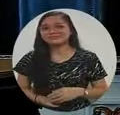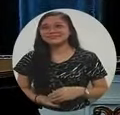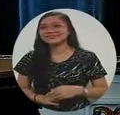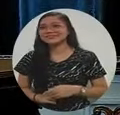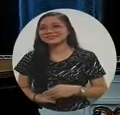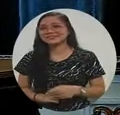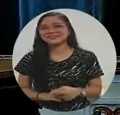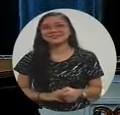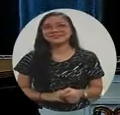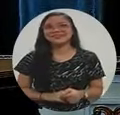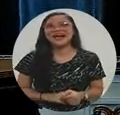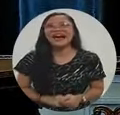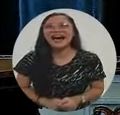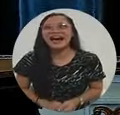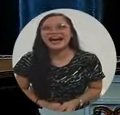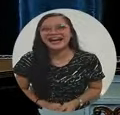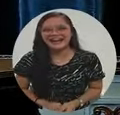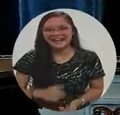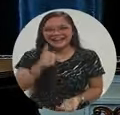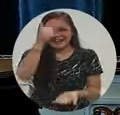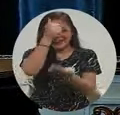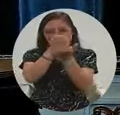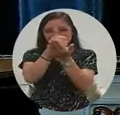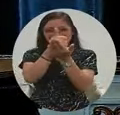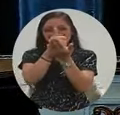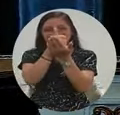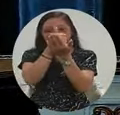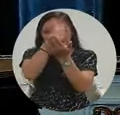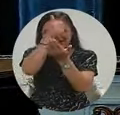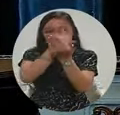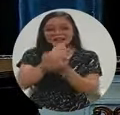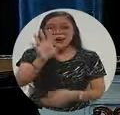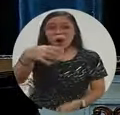Kung dili ka gwapo, labi na gyud.